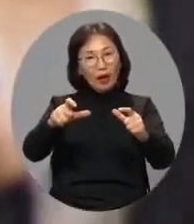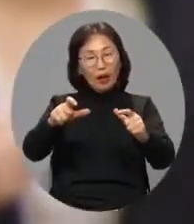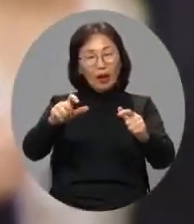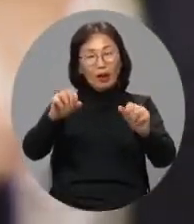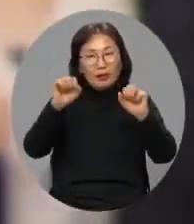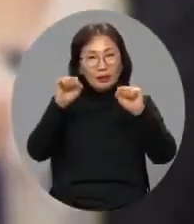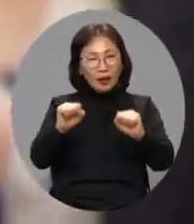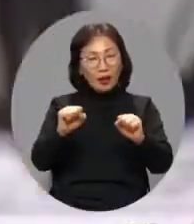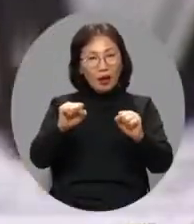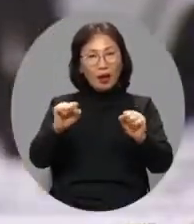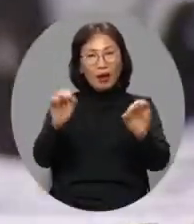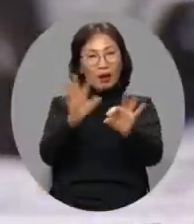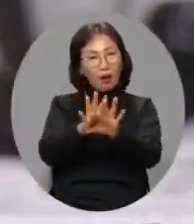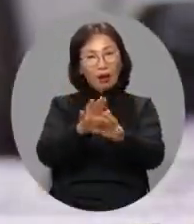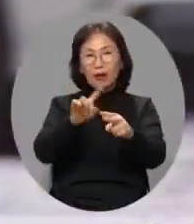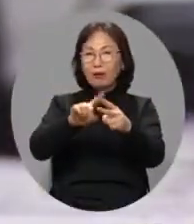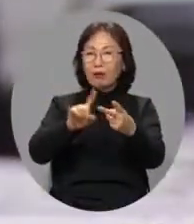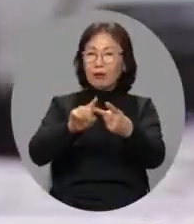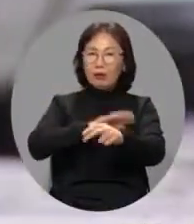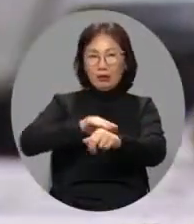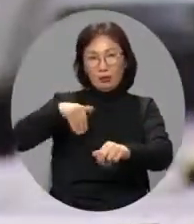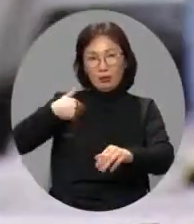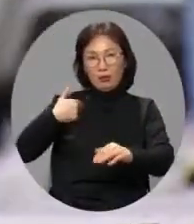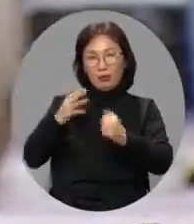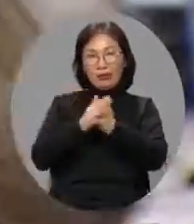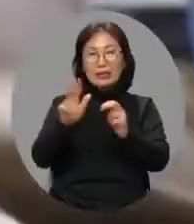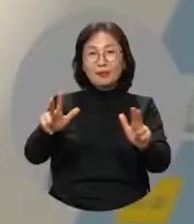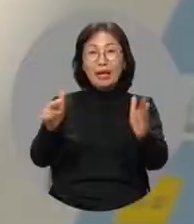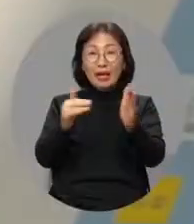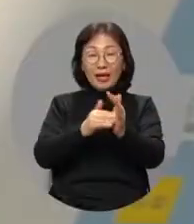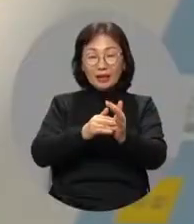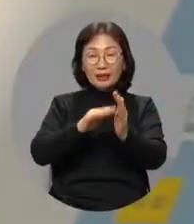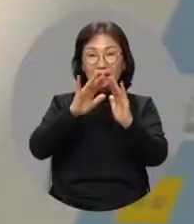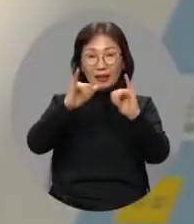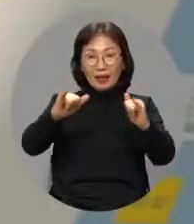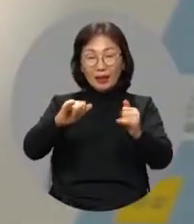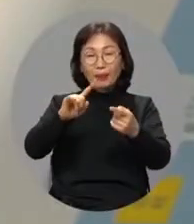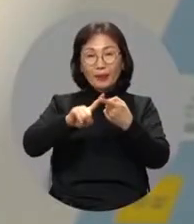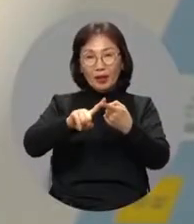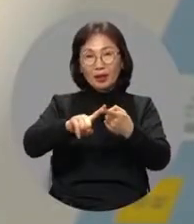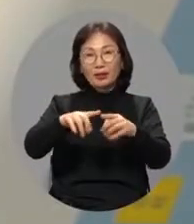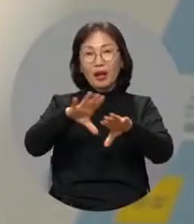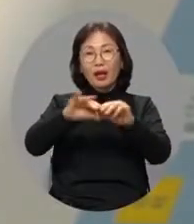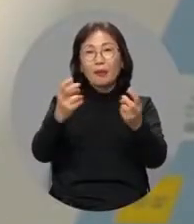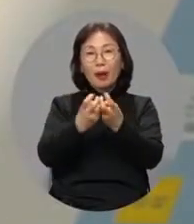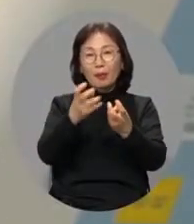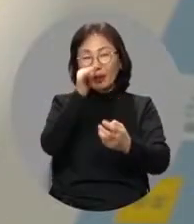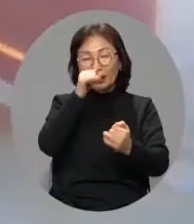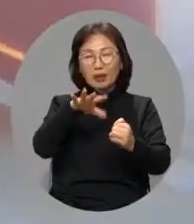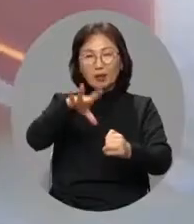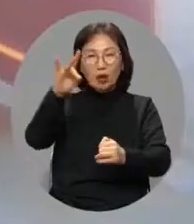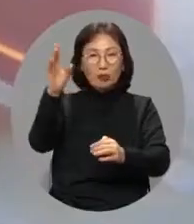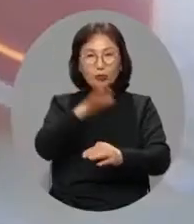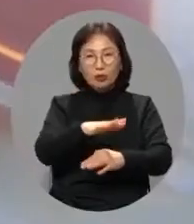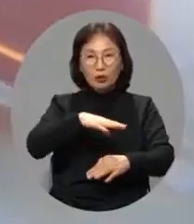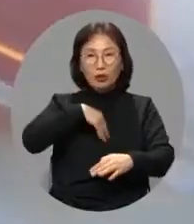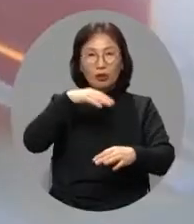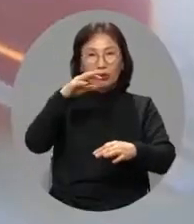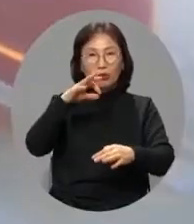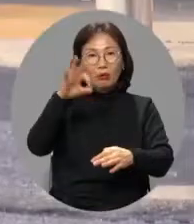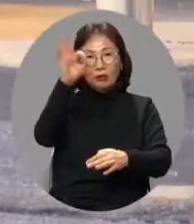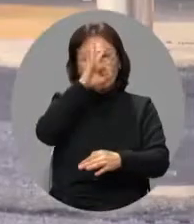상황 지금까지 의 인구 정책이 현실성이 있었던 것인지 처음부터 달 돌아봐야 하는 시점입니다